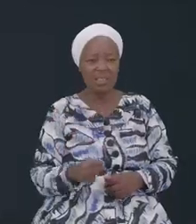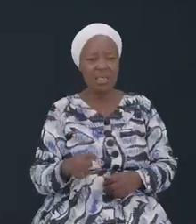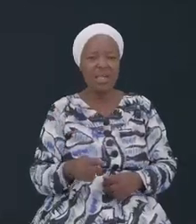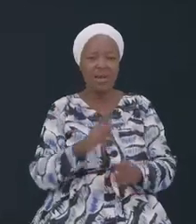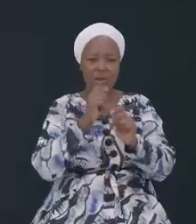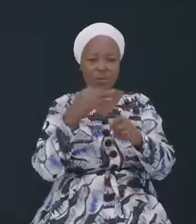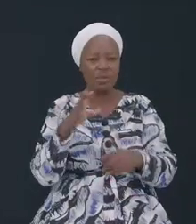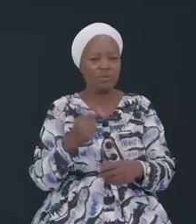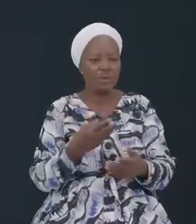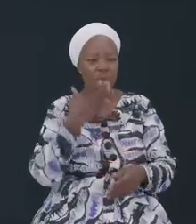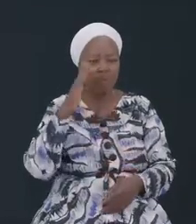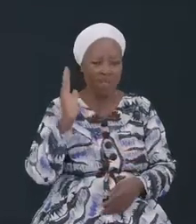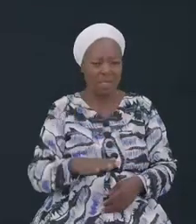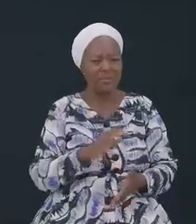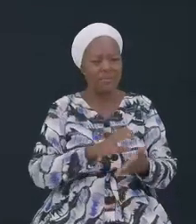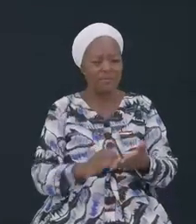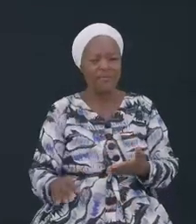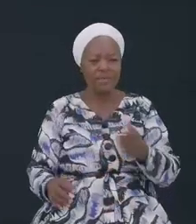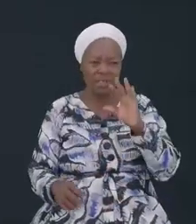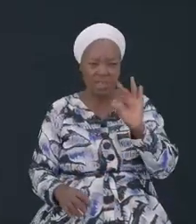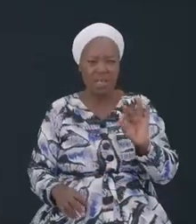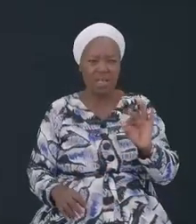la rétribution des méchants. Verset 9,